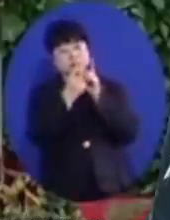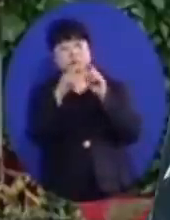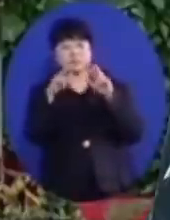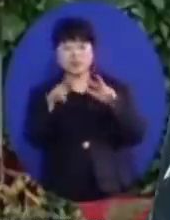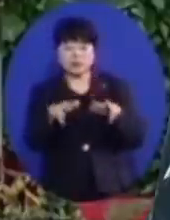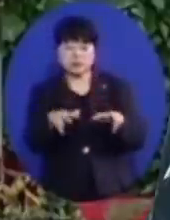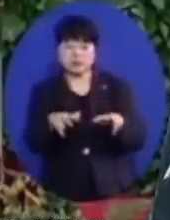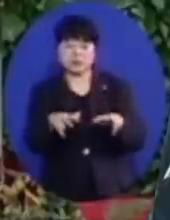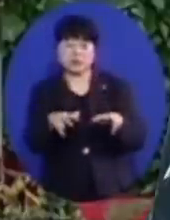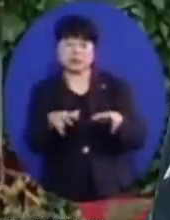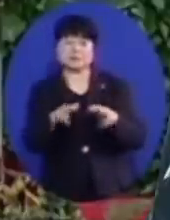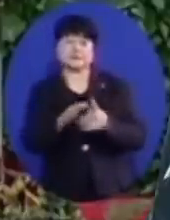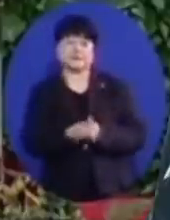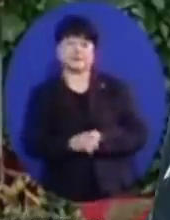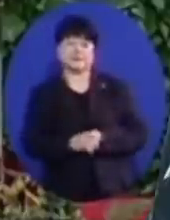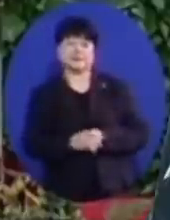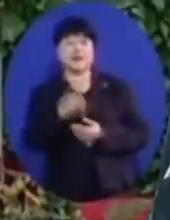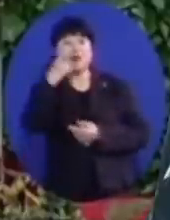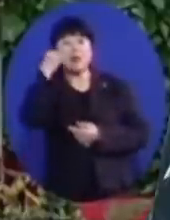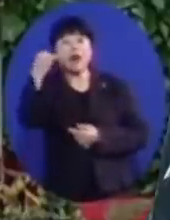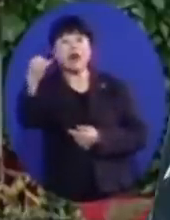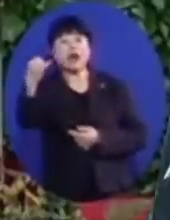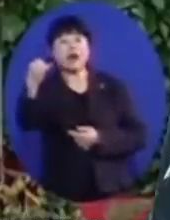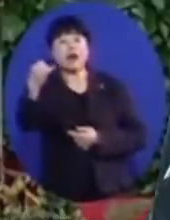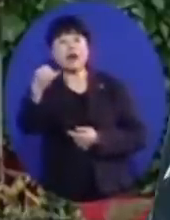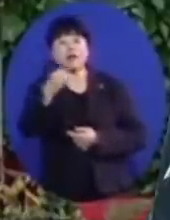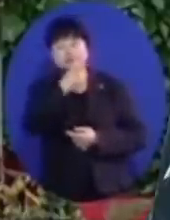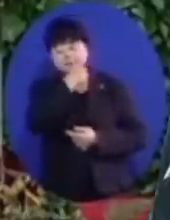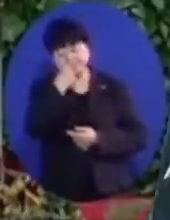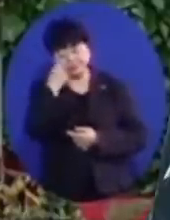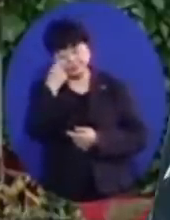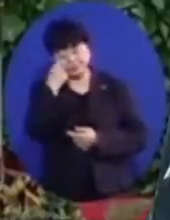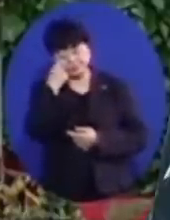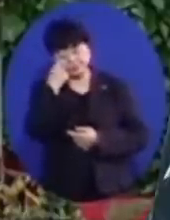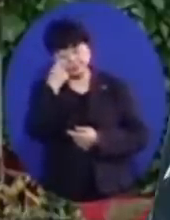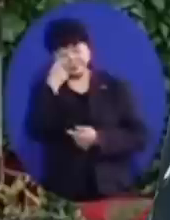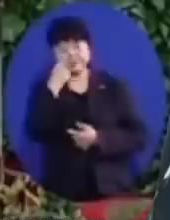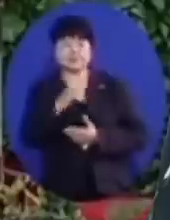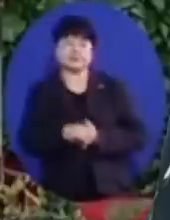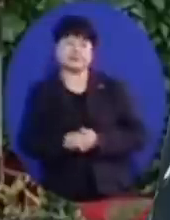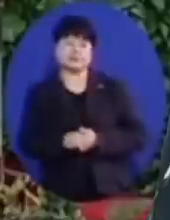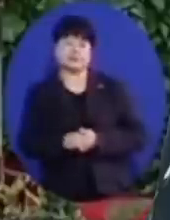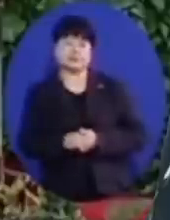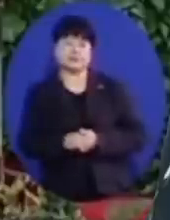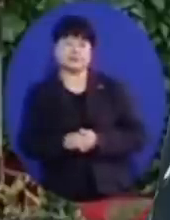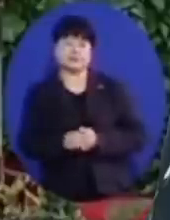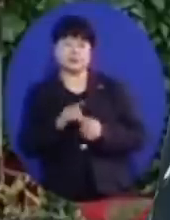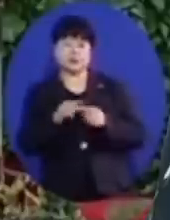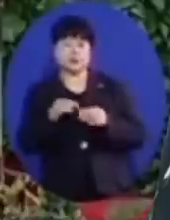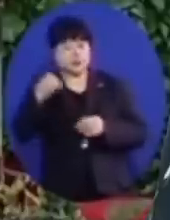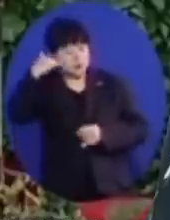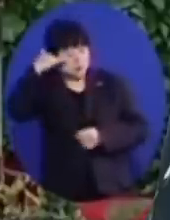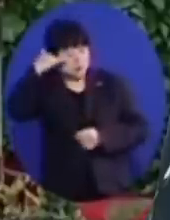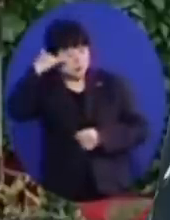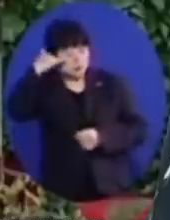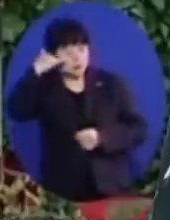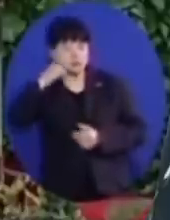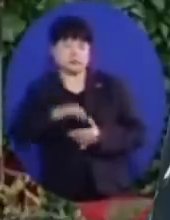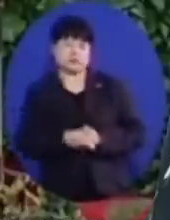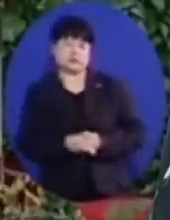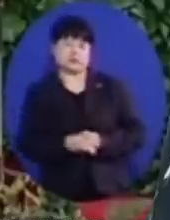말을 했는데 잠시 후에 어머니가 아무 말도 안 하고 올라오더니만 교회로 연락을 할 수 있습니다